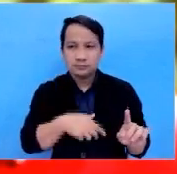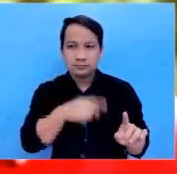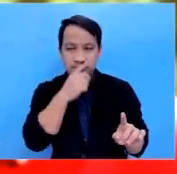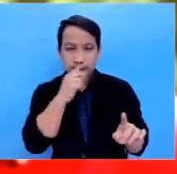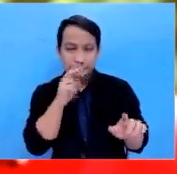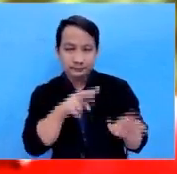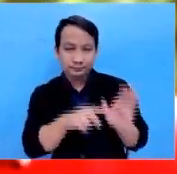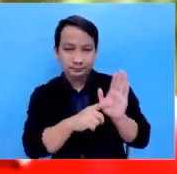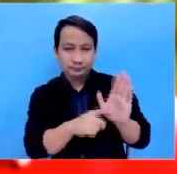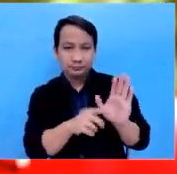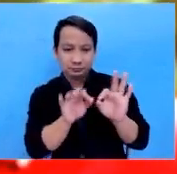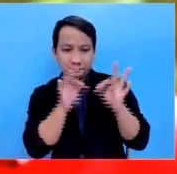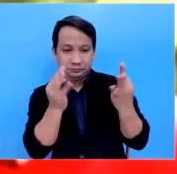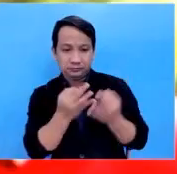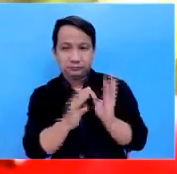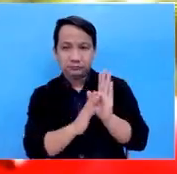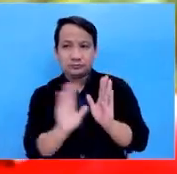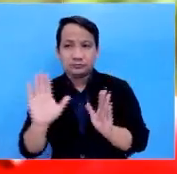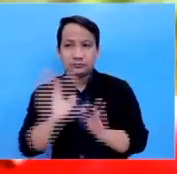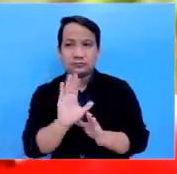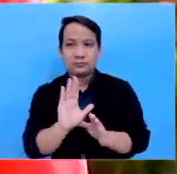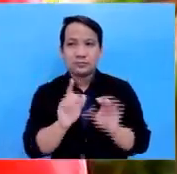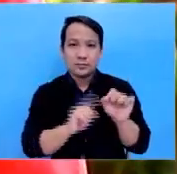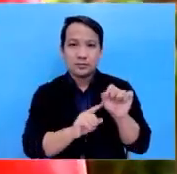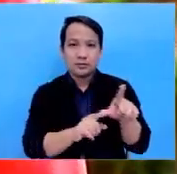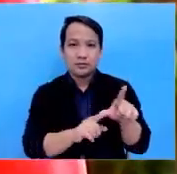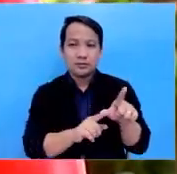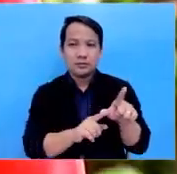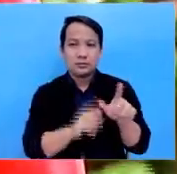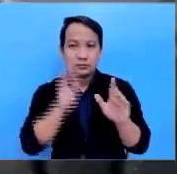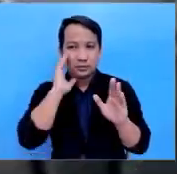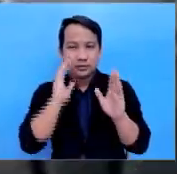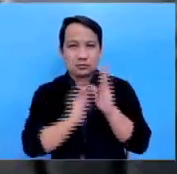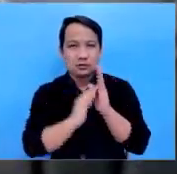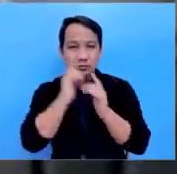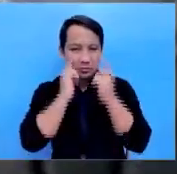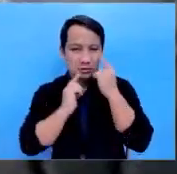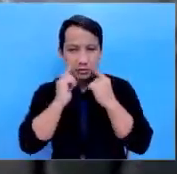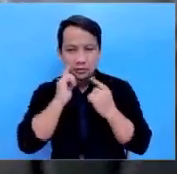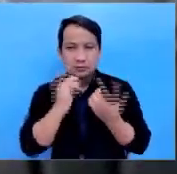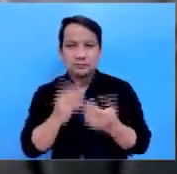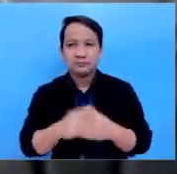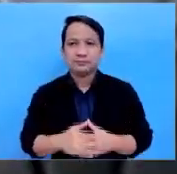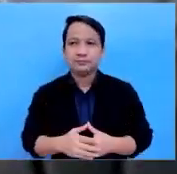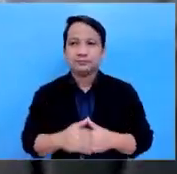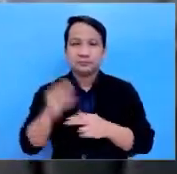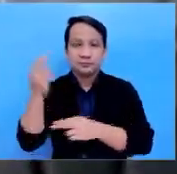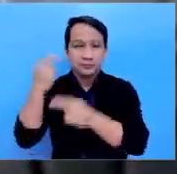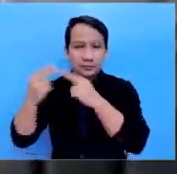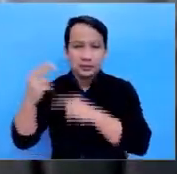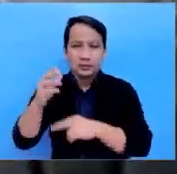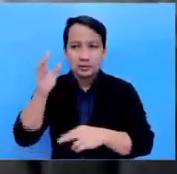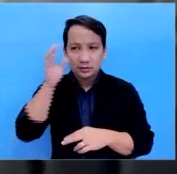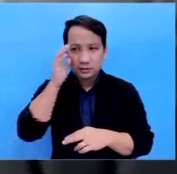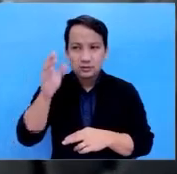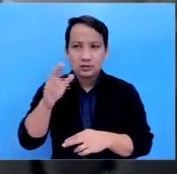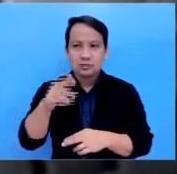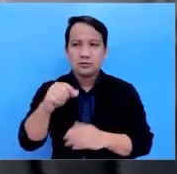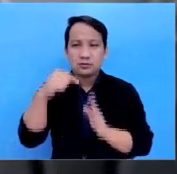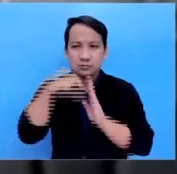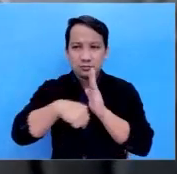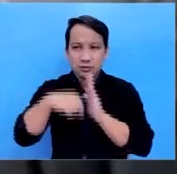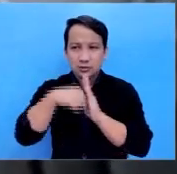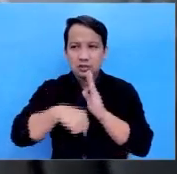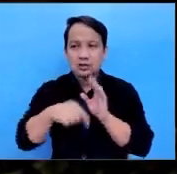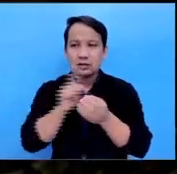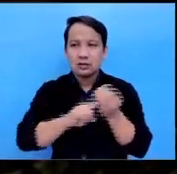ng mga relatives ko, because this is the original photo, naluluha sila agad. Ayon sa historia na si Xiao Chua, malalim ang